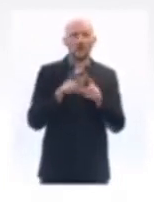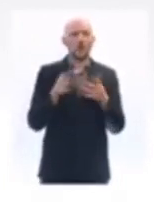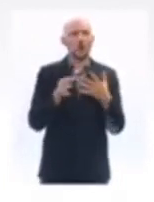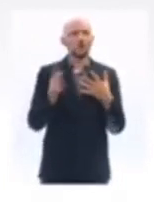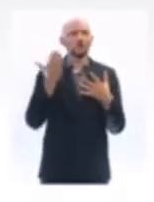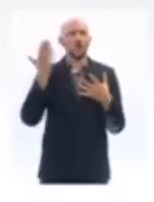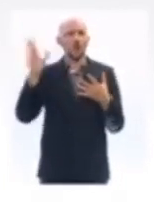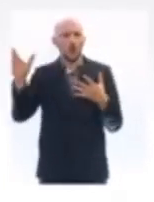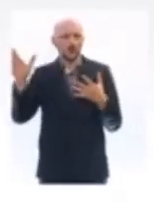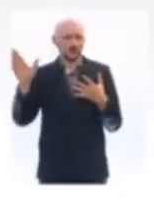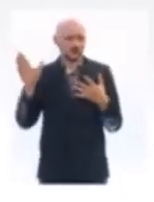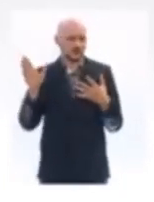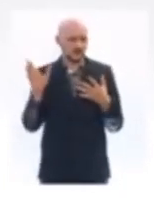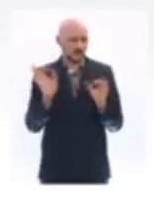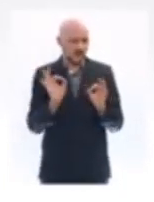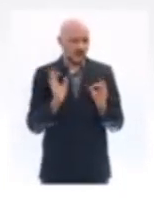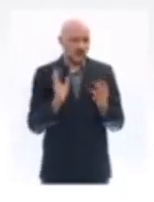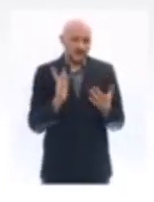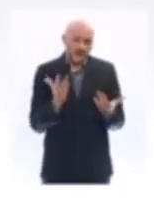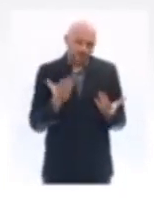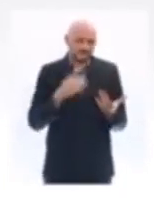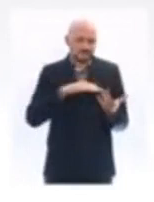position de base des partenaires sociaux.